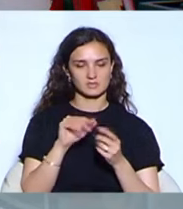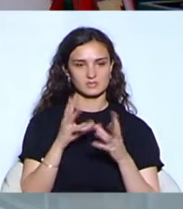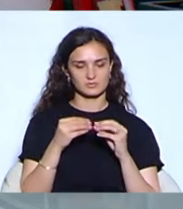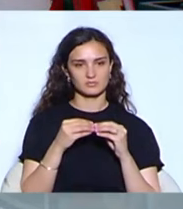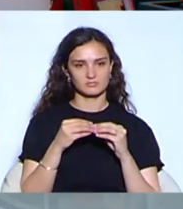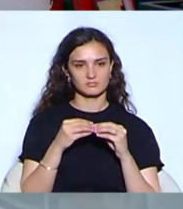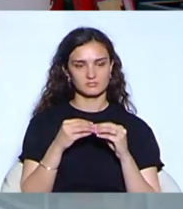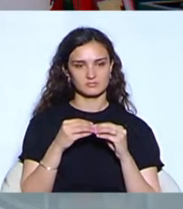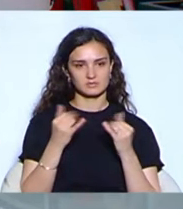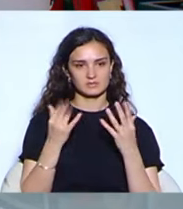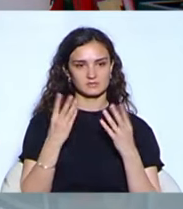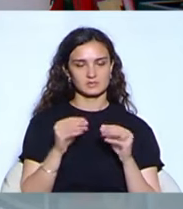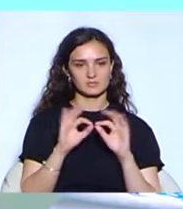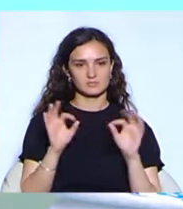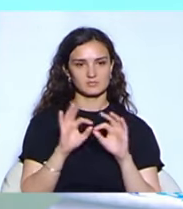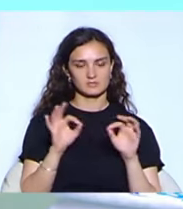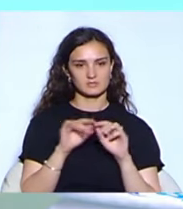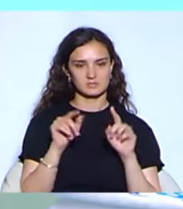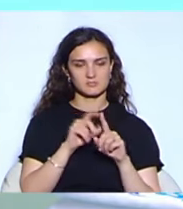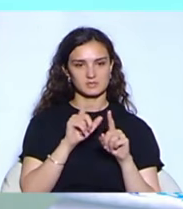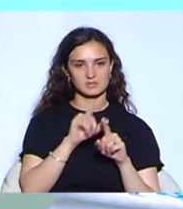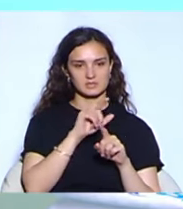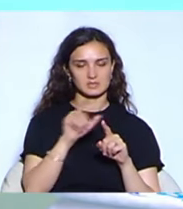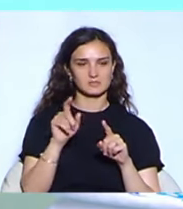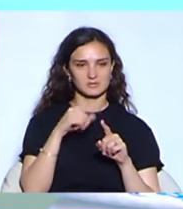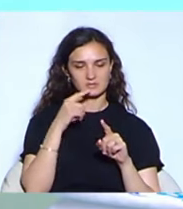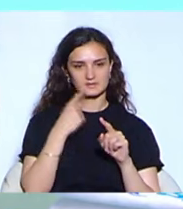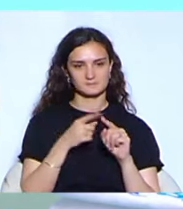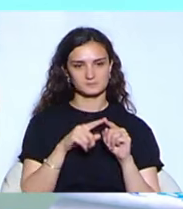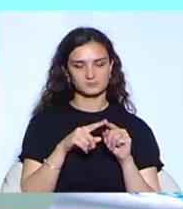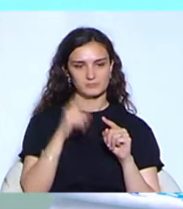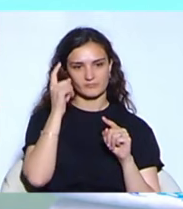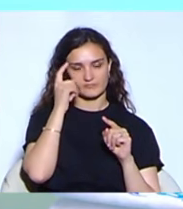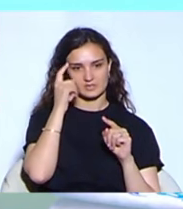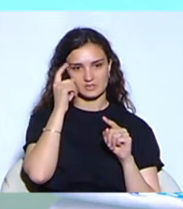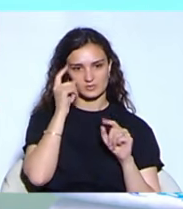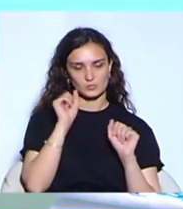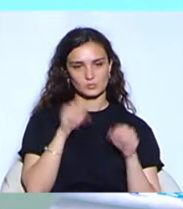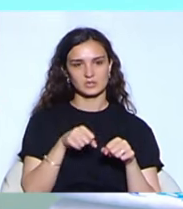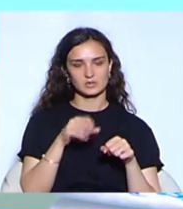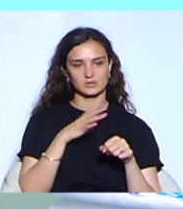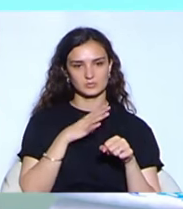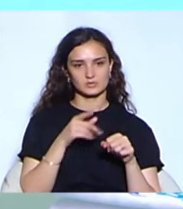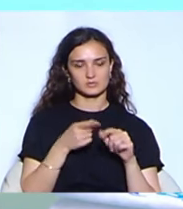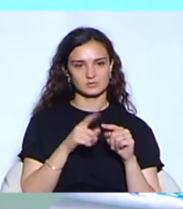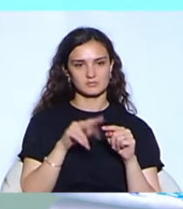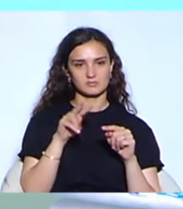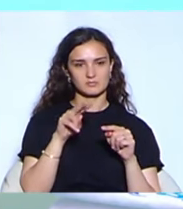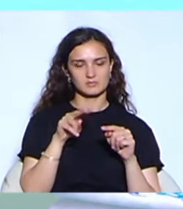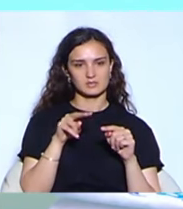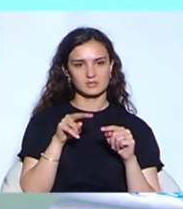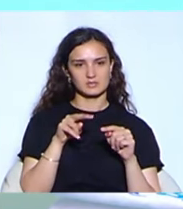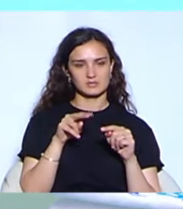შორის დღევანდელ საუბარში ამ ფრაზამ გაიჟღერა: ტვინის უნარი იყოს პლასტიური